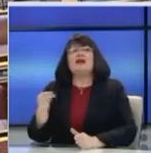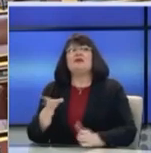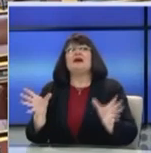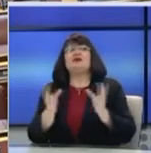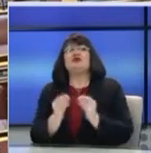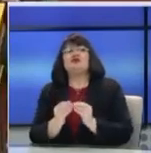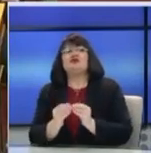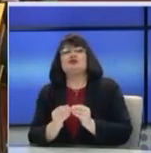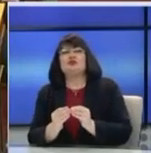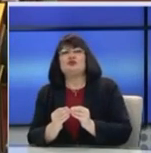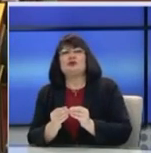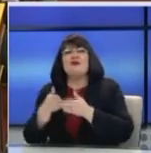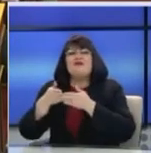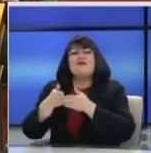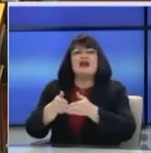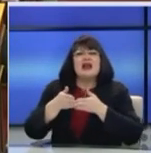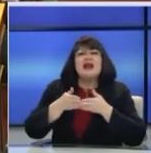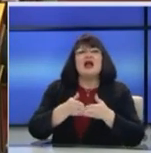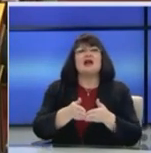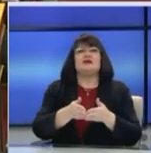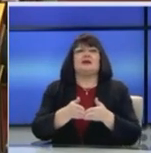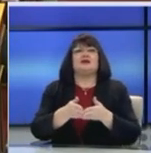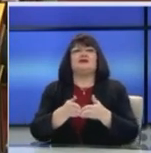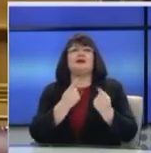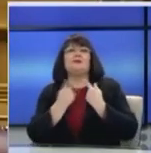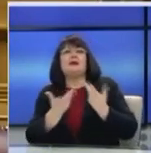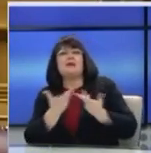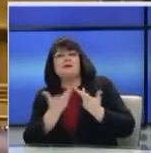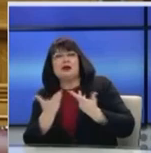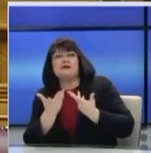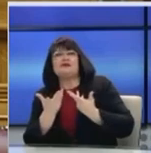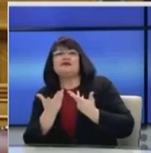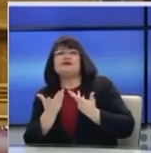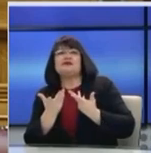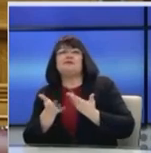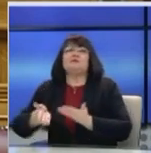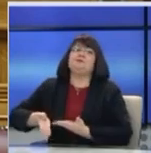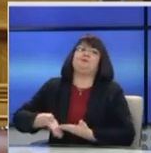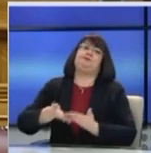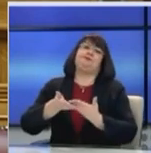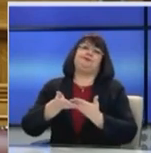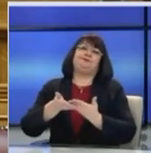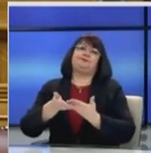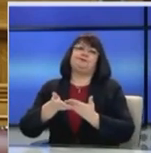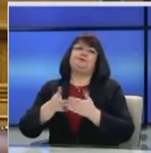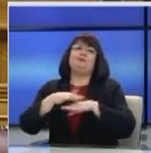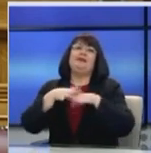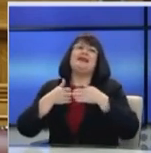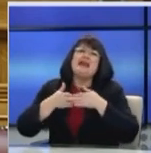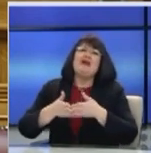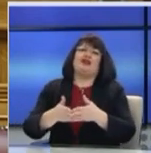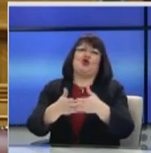ζήτημα των φρεγατών και της διαπραγμάτευσης για την ενίσχυση του